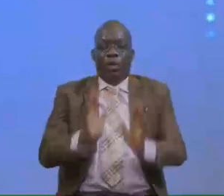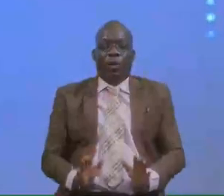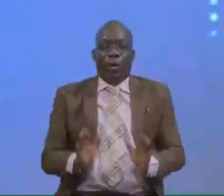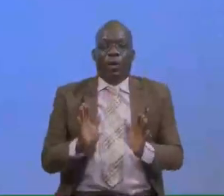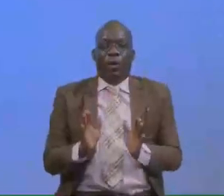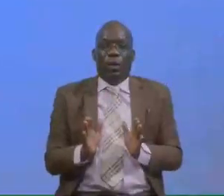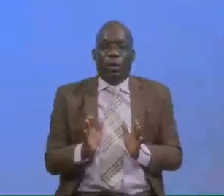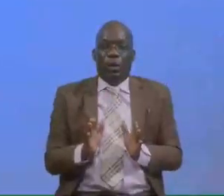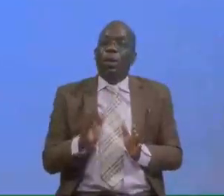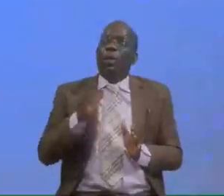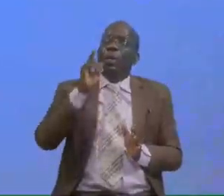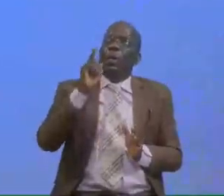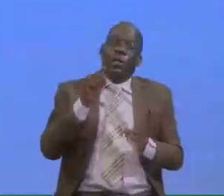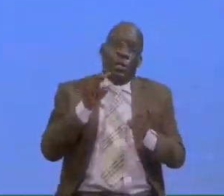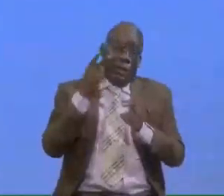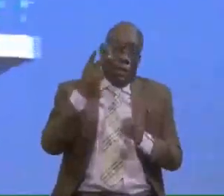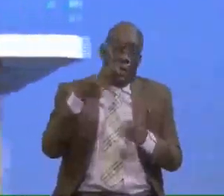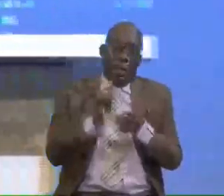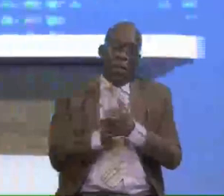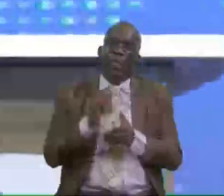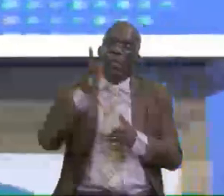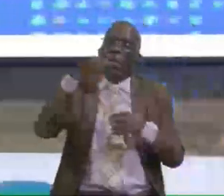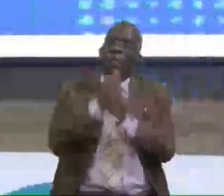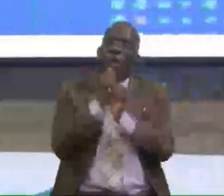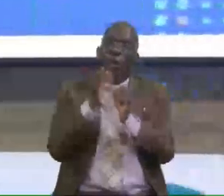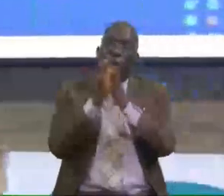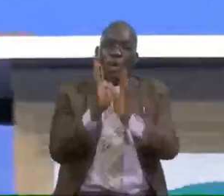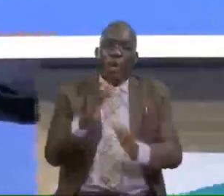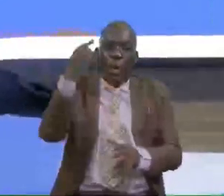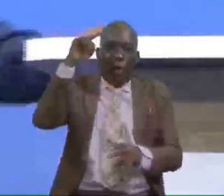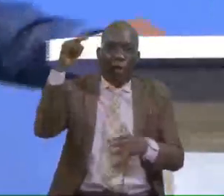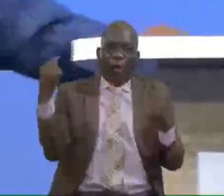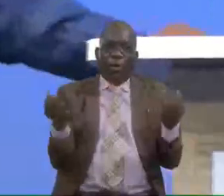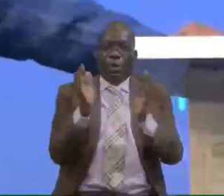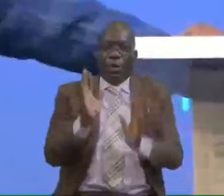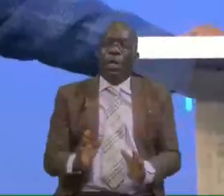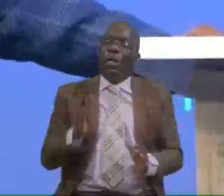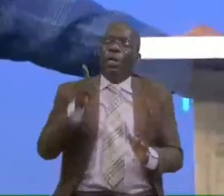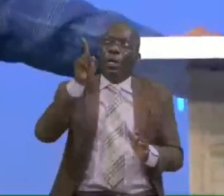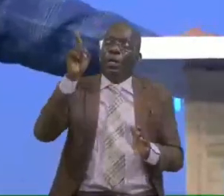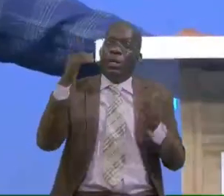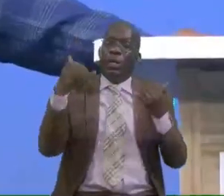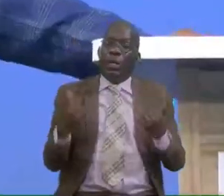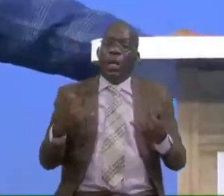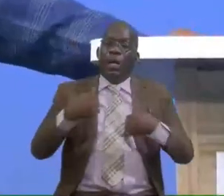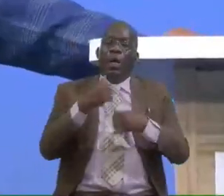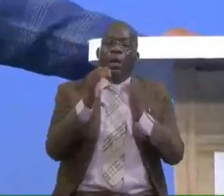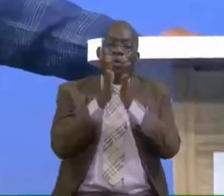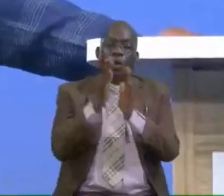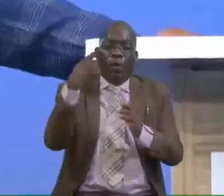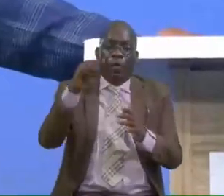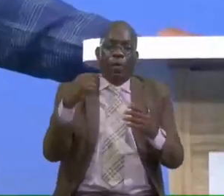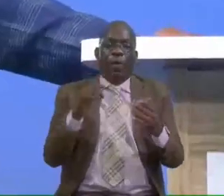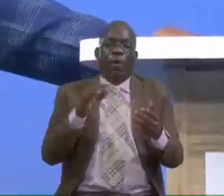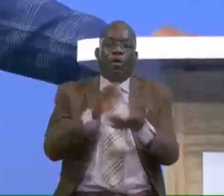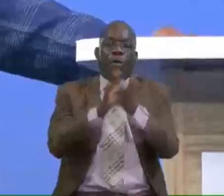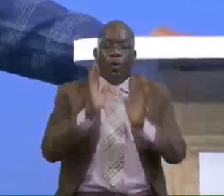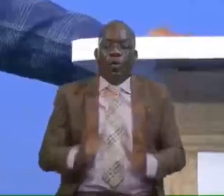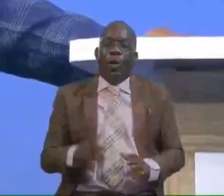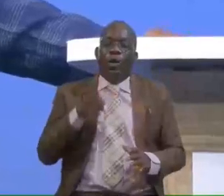Voyez cela, il intercède pour les pécheurs, maintenant il intercède pour les saints. Tu es né